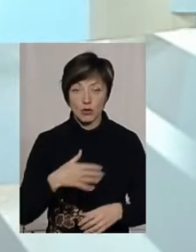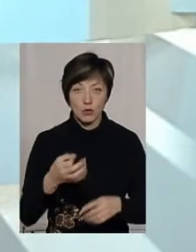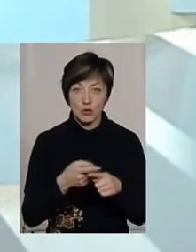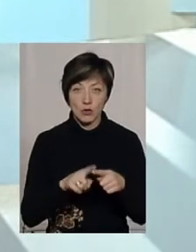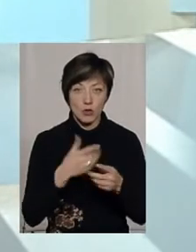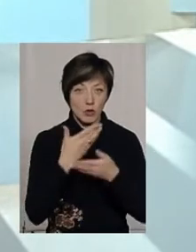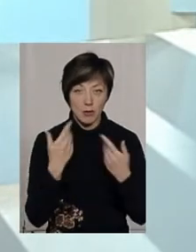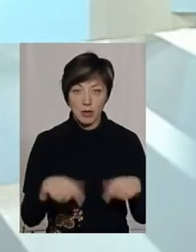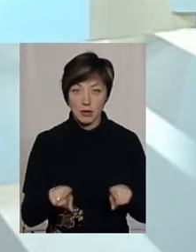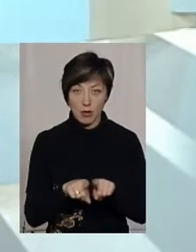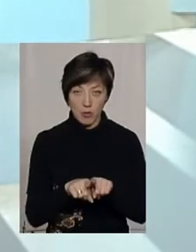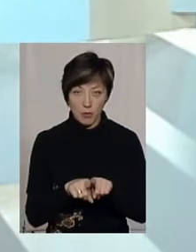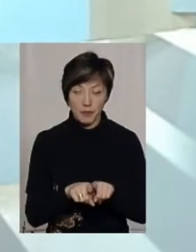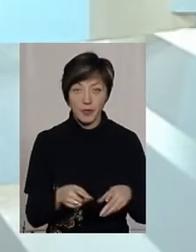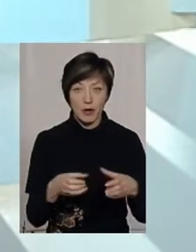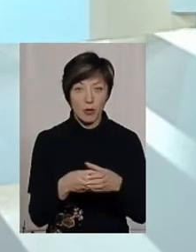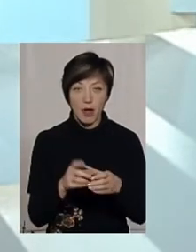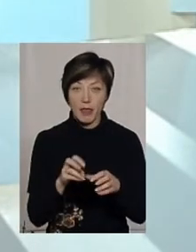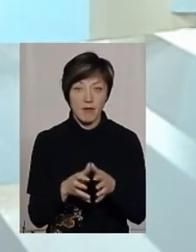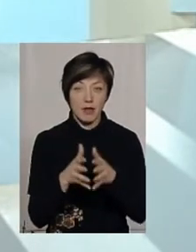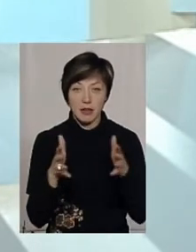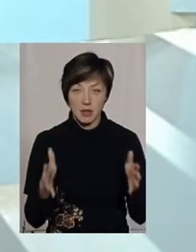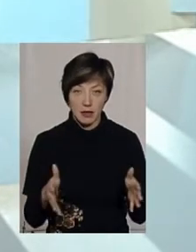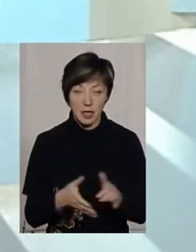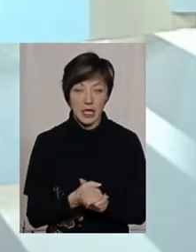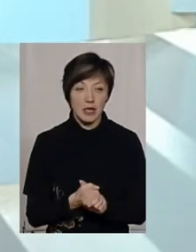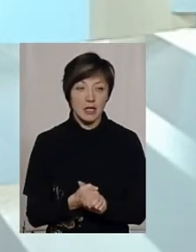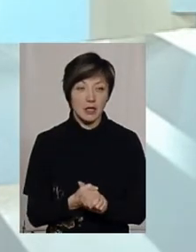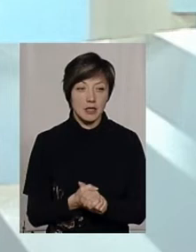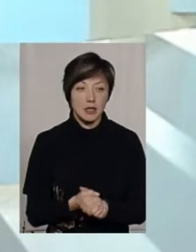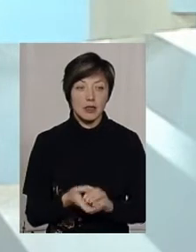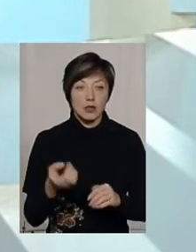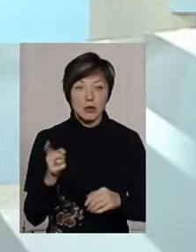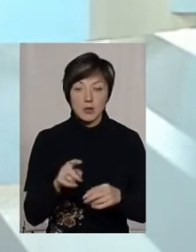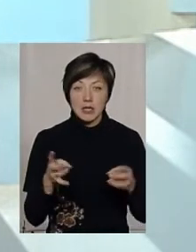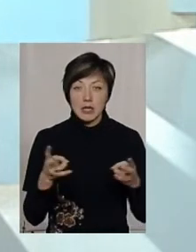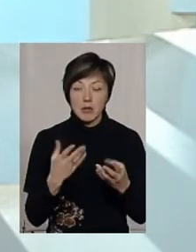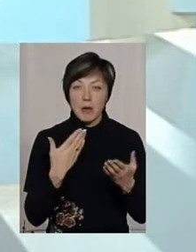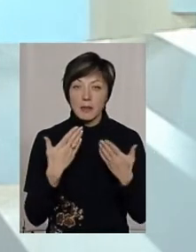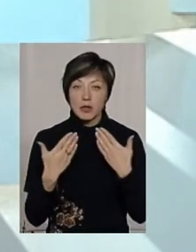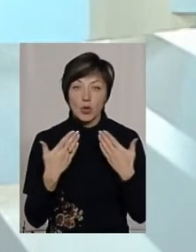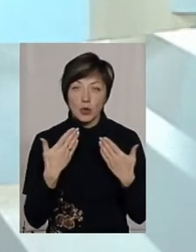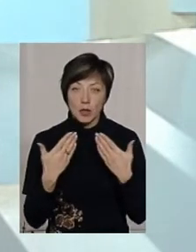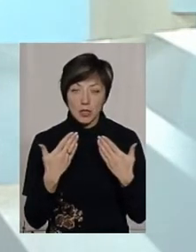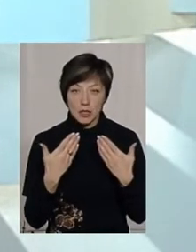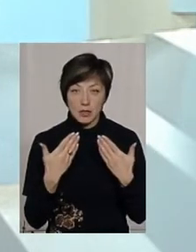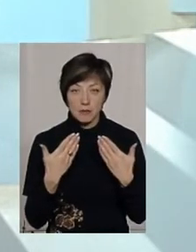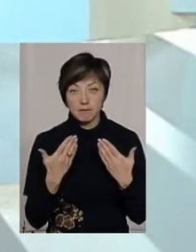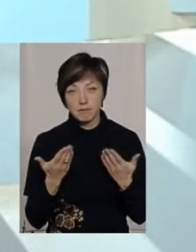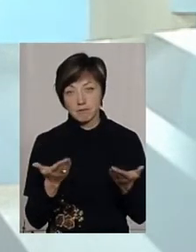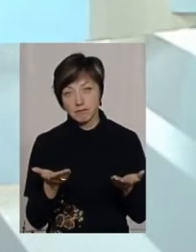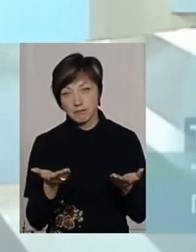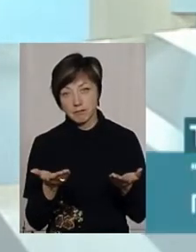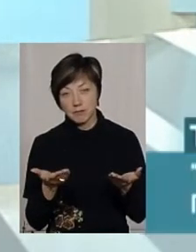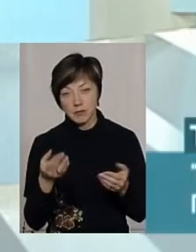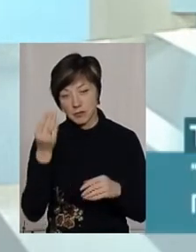що цього немає такого. Громади не дуже великі. Тому то тут треба підходити, ну, я не